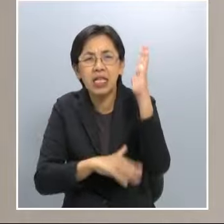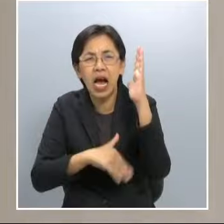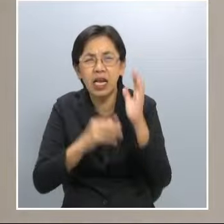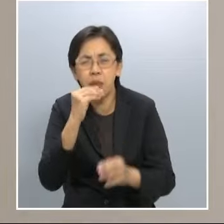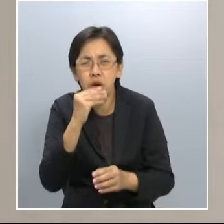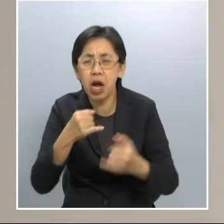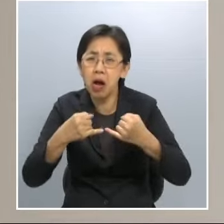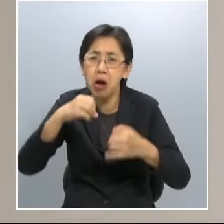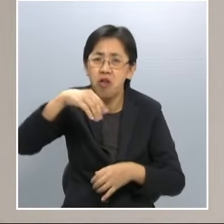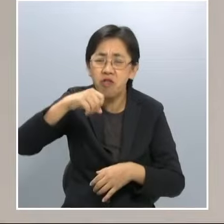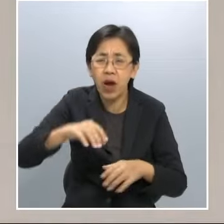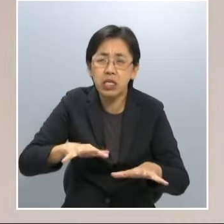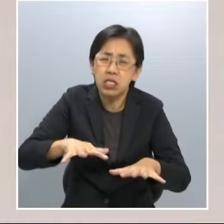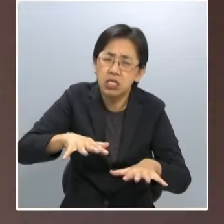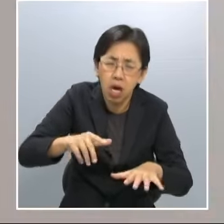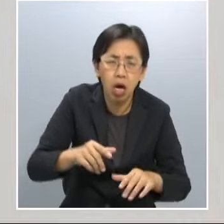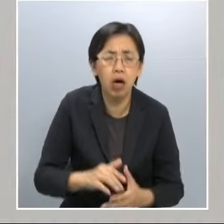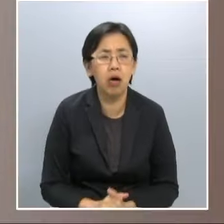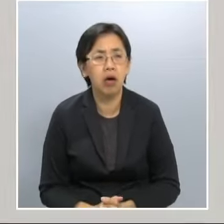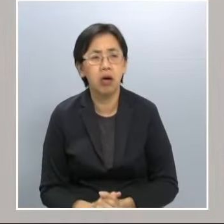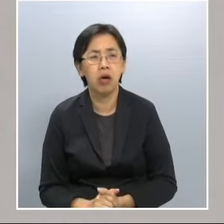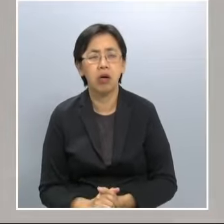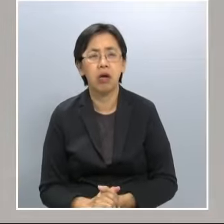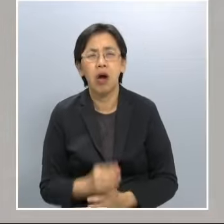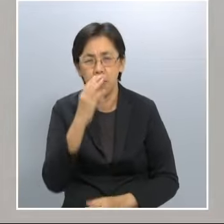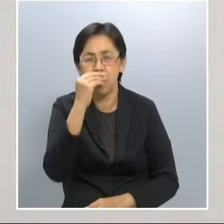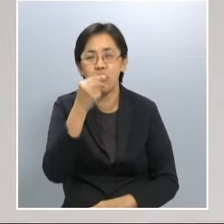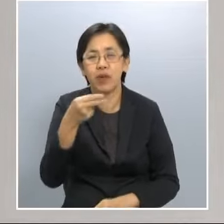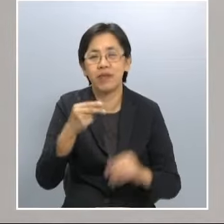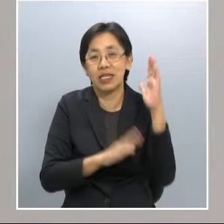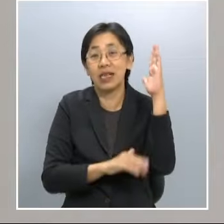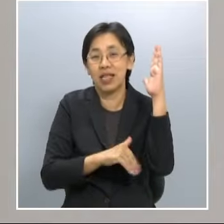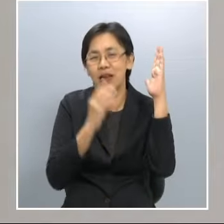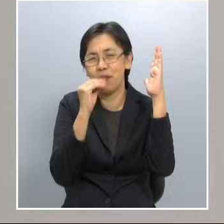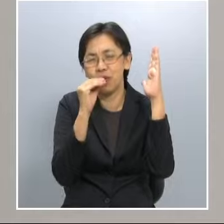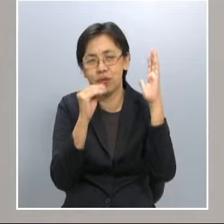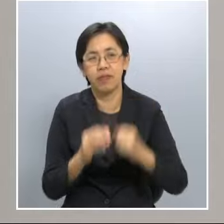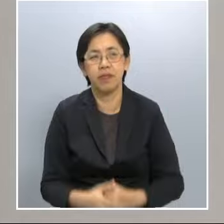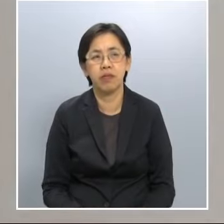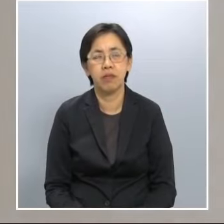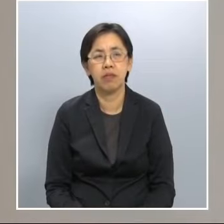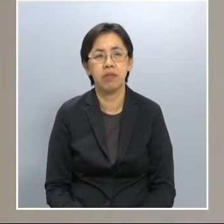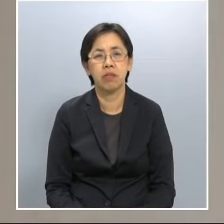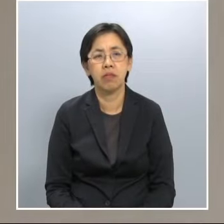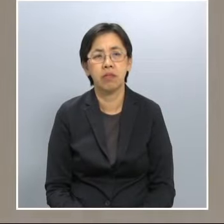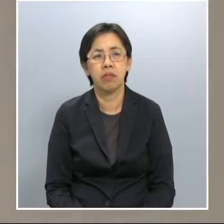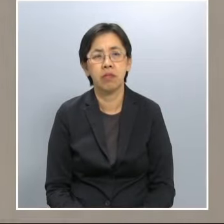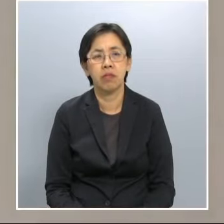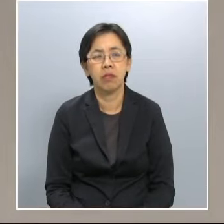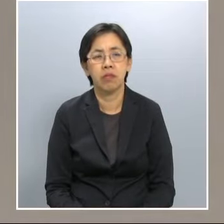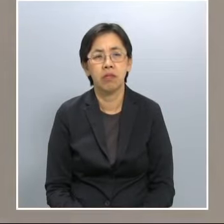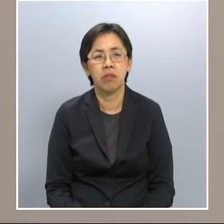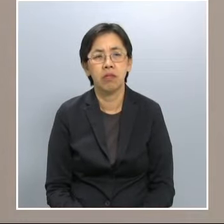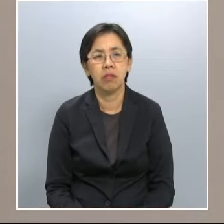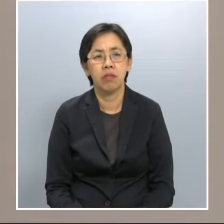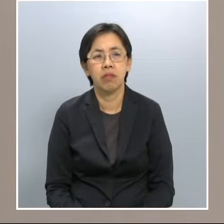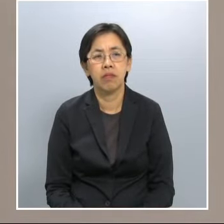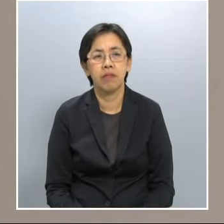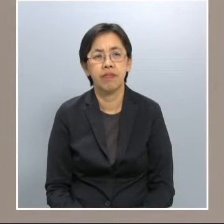อันนี้เมนูหลักกูไอ้แม่อยากเข้าไอ้แม่ไม่ต้องเข้าบ้านไปยอดเดิมอันจะไปหลักๆโอ้ไม่เดี๋ยวตายเราไปก่อนเลยเดี๋ยวตายเลย ไม่เราไม่ได้ยากเราเจอปืน